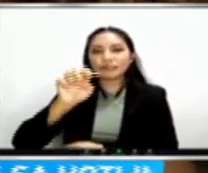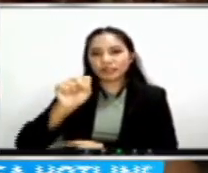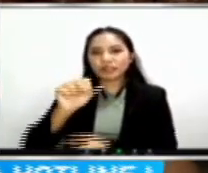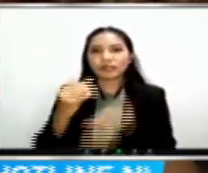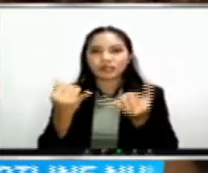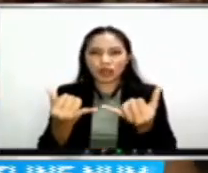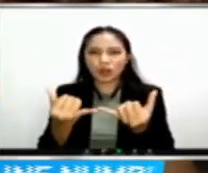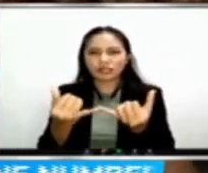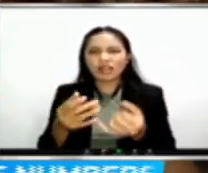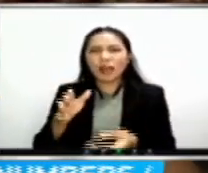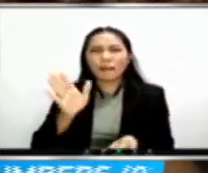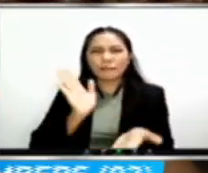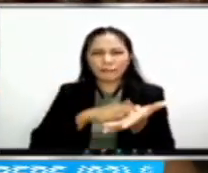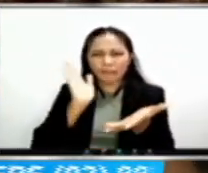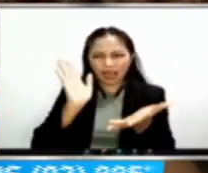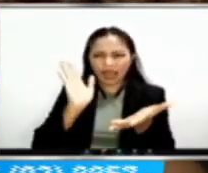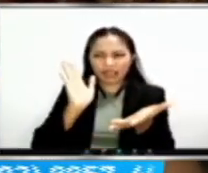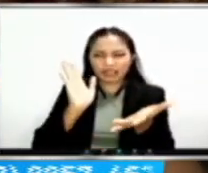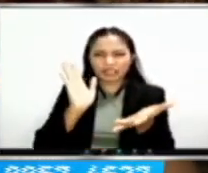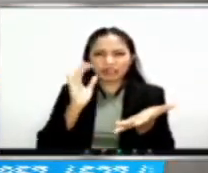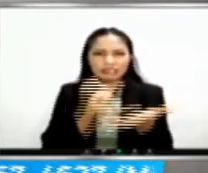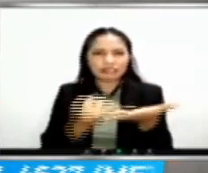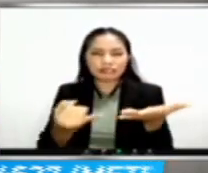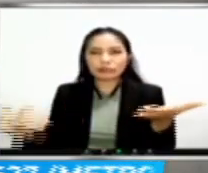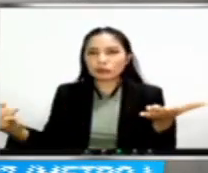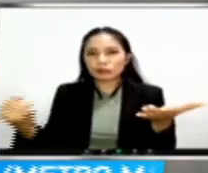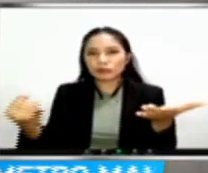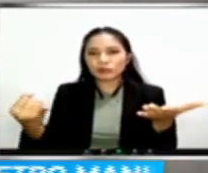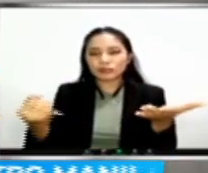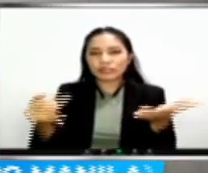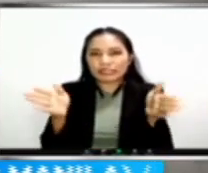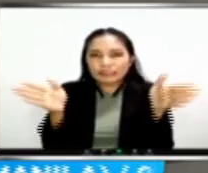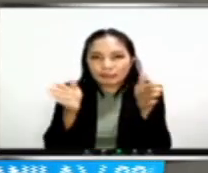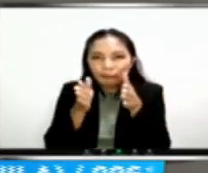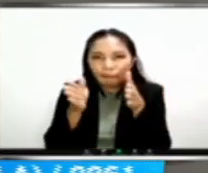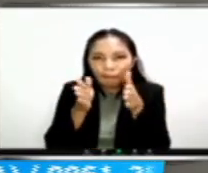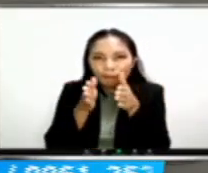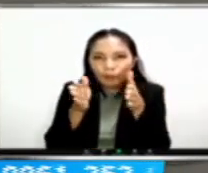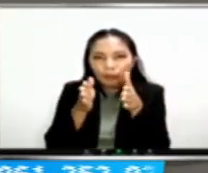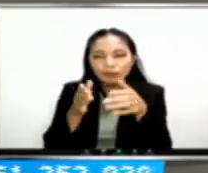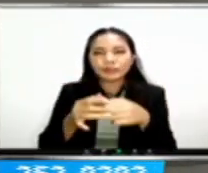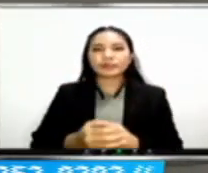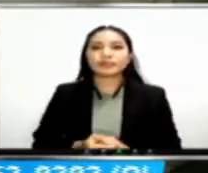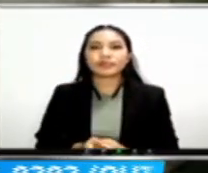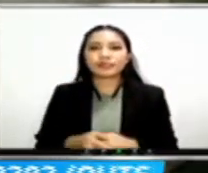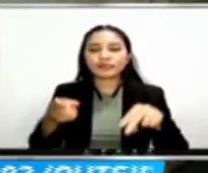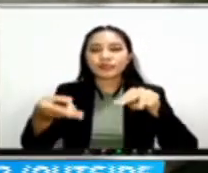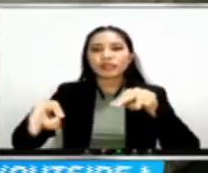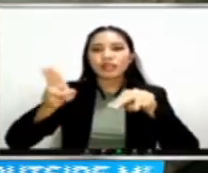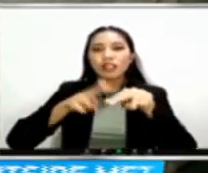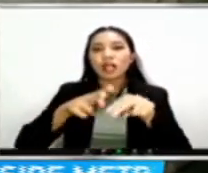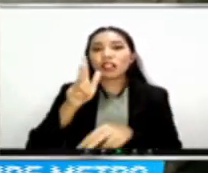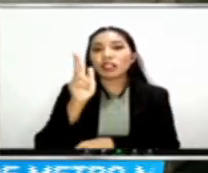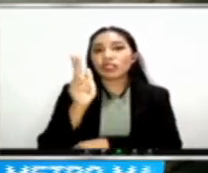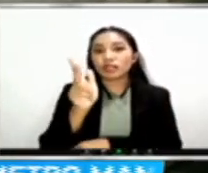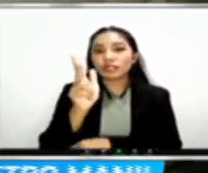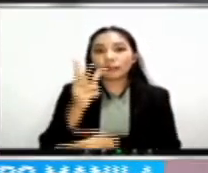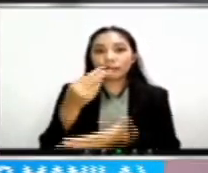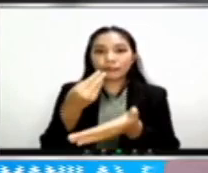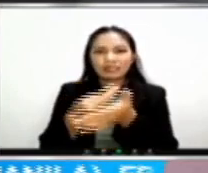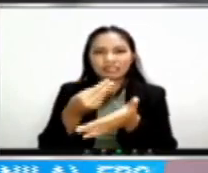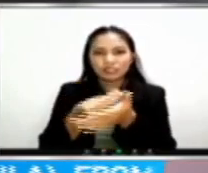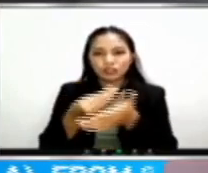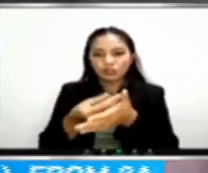maliit. Yung tinapay. Sabi ng isang dealer, tumaas ng 30 pesos ang kada sako ng harina. Sa